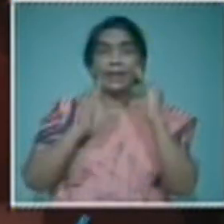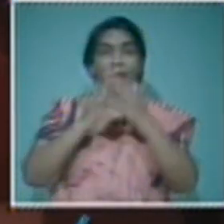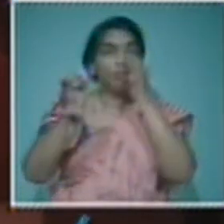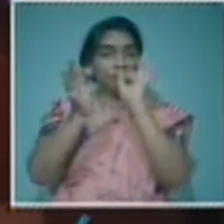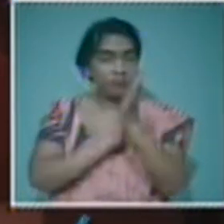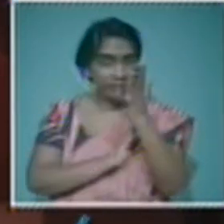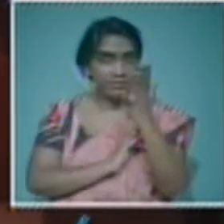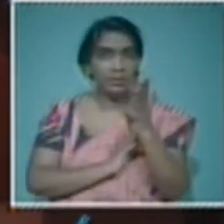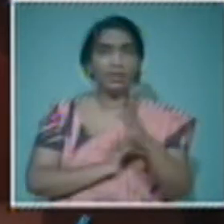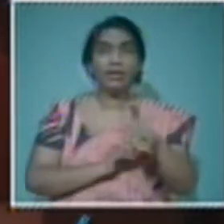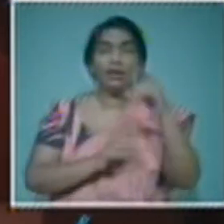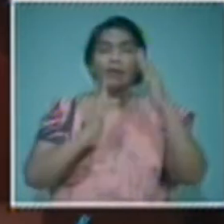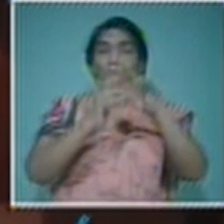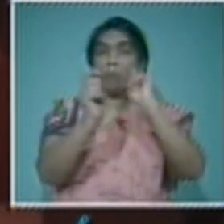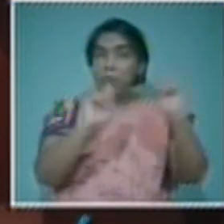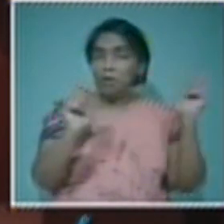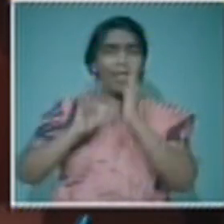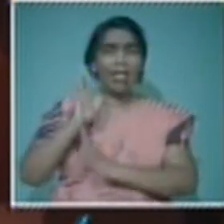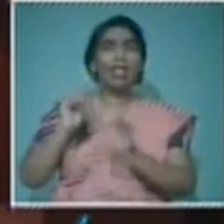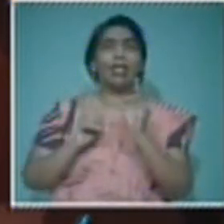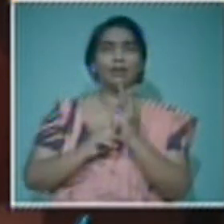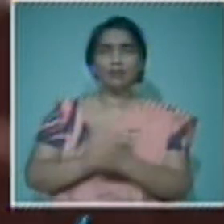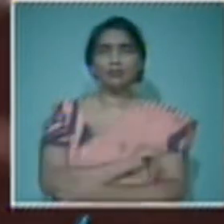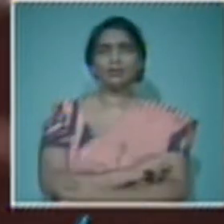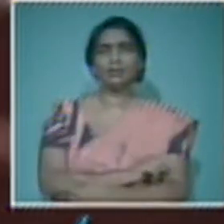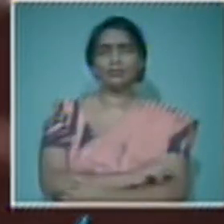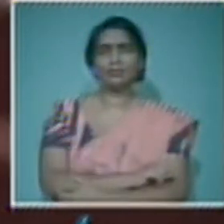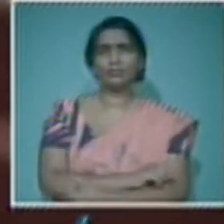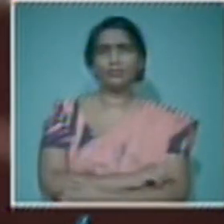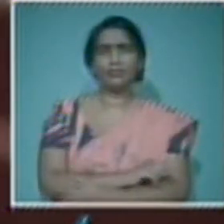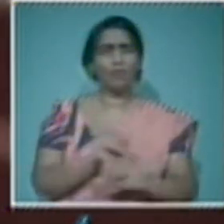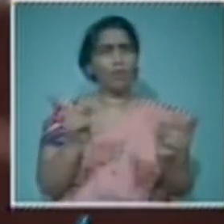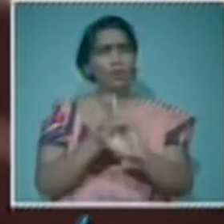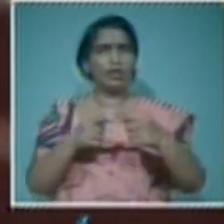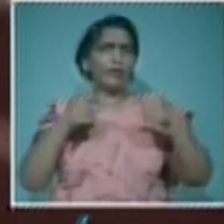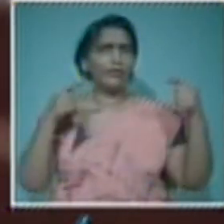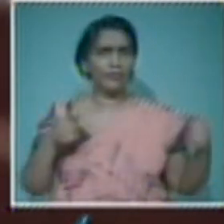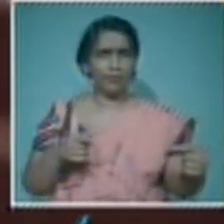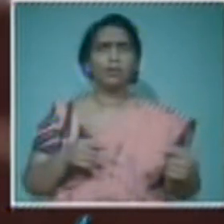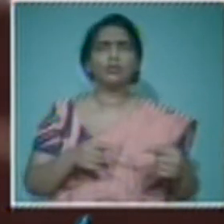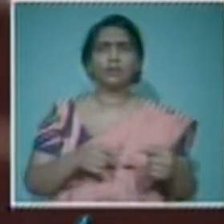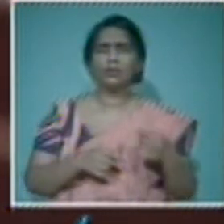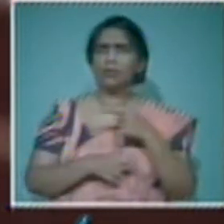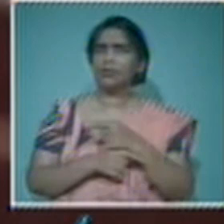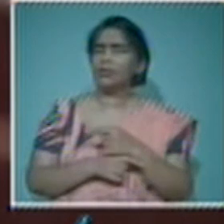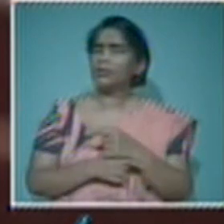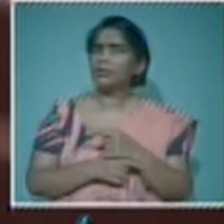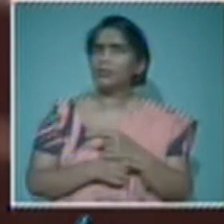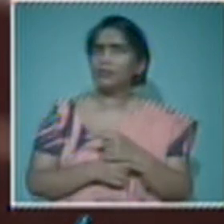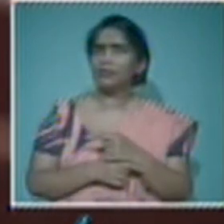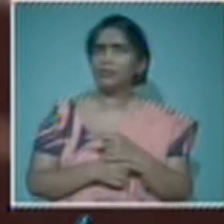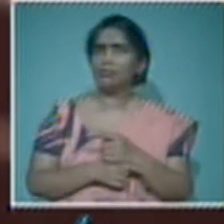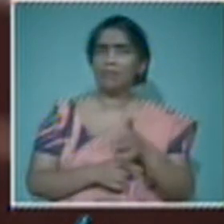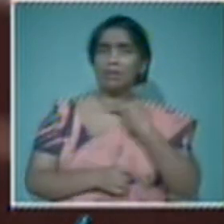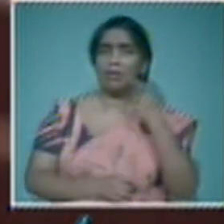ගිනිබත් කිරීම දේපල හානි කිරීමට අපි එකඟ නැහැ. ප්‍රචණ්ඩත්වයට විරුද්ධයි කියනවා. පෙරාදෙණිය දින් කියනවා නවක වදේ